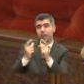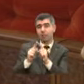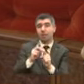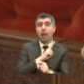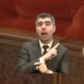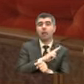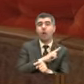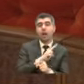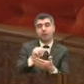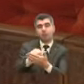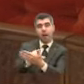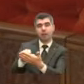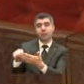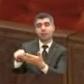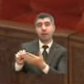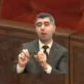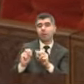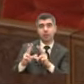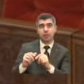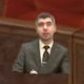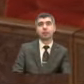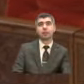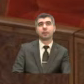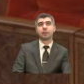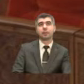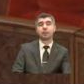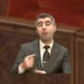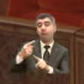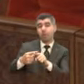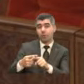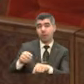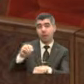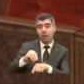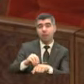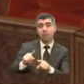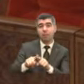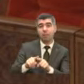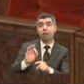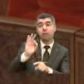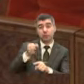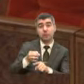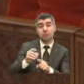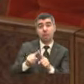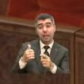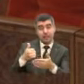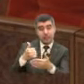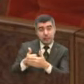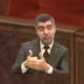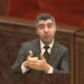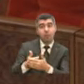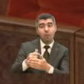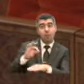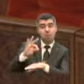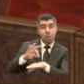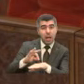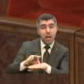شركه التامين. هذا ما وبالتالي انا كنظن انه بالاضافه الى اجباريه تصريح حوادث الشغل، ممكن ما يصرح المشغل، ممكن ما